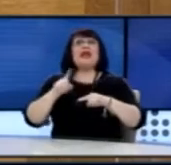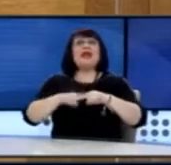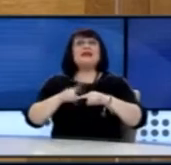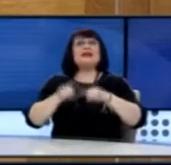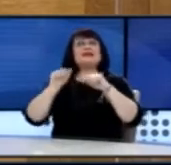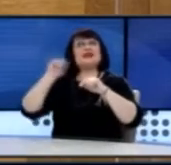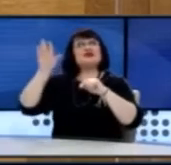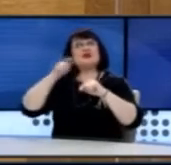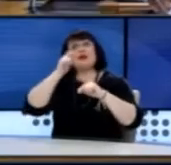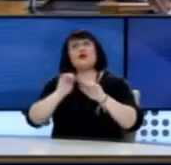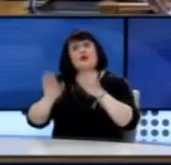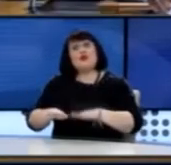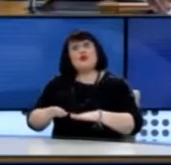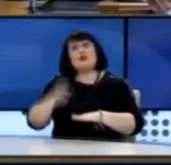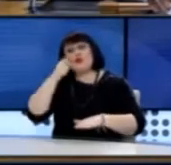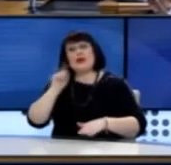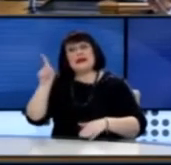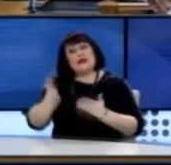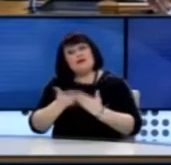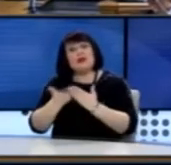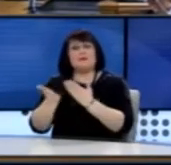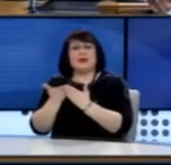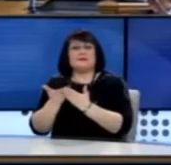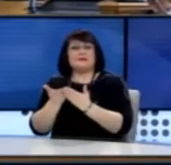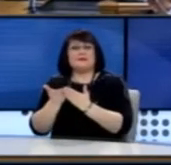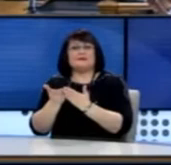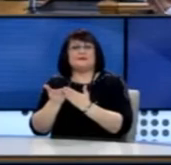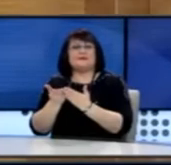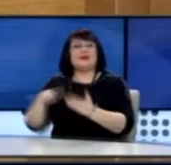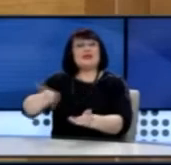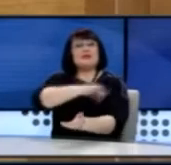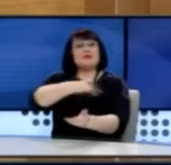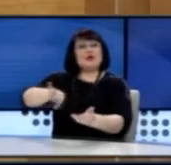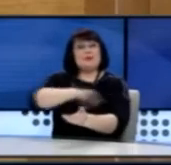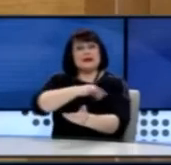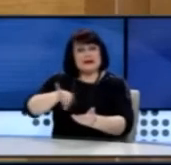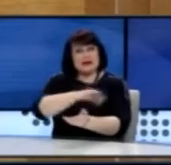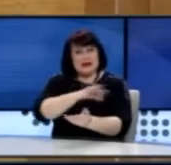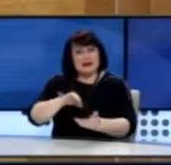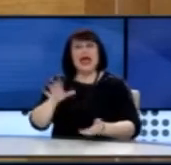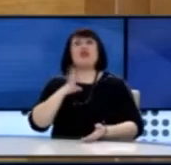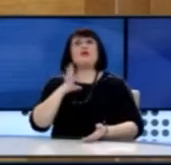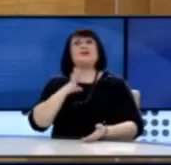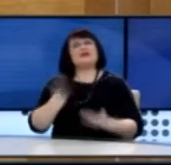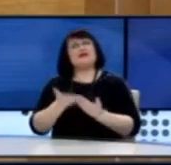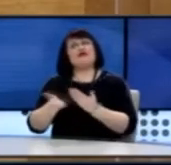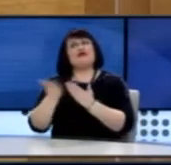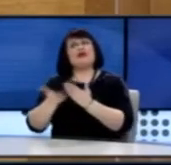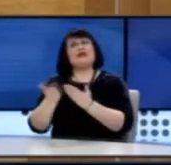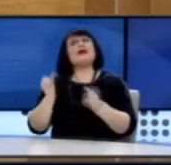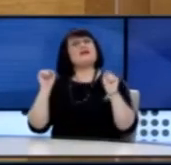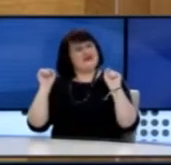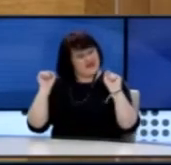ομογένειας και ενισχύει την Ουκρανία διπλωματικά, ανθρωπιστικά και